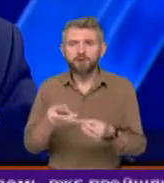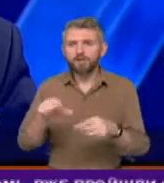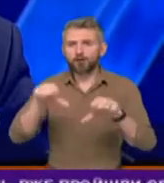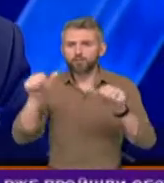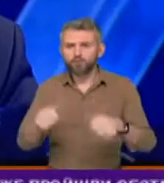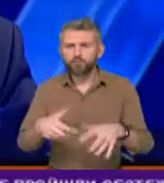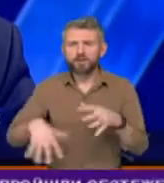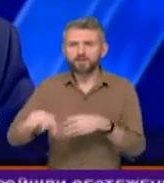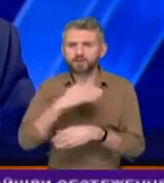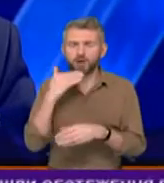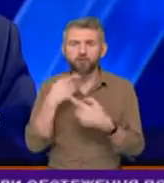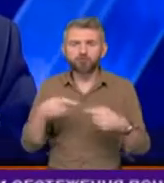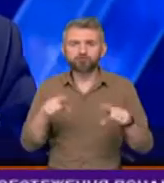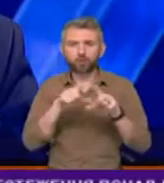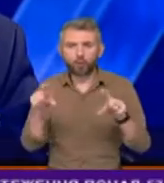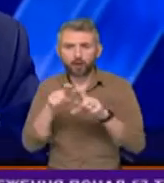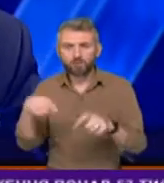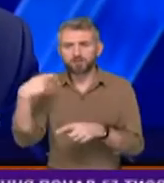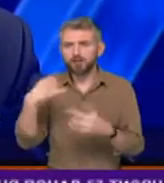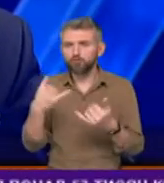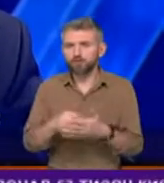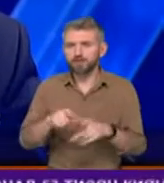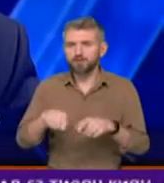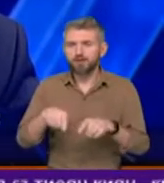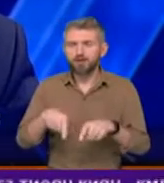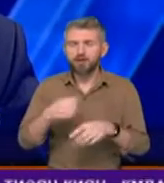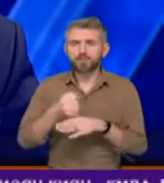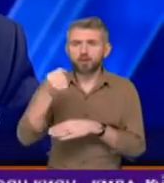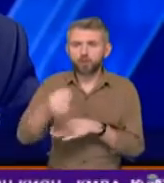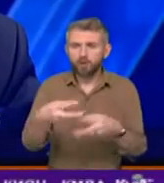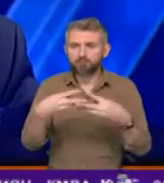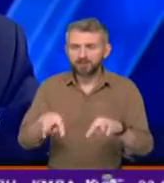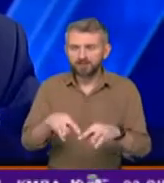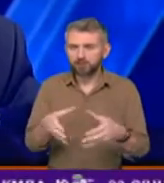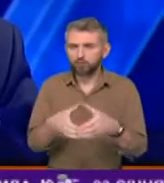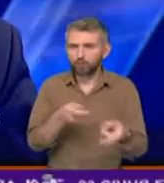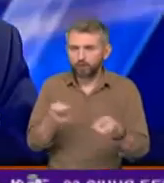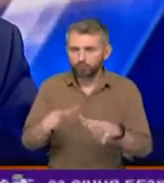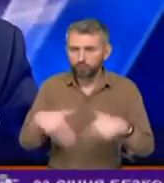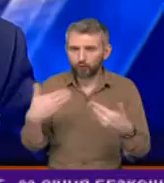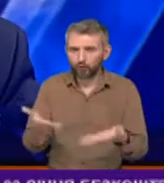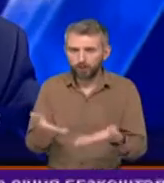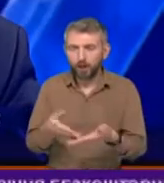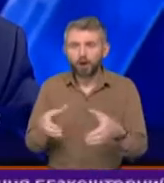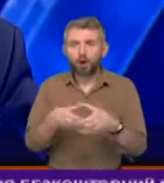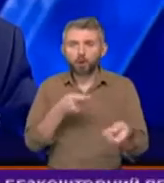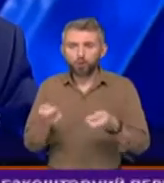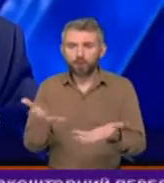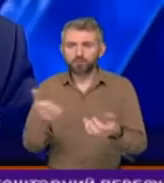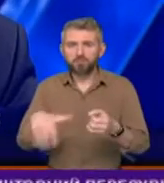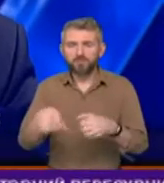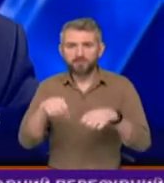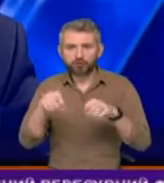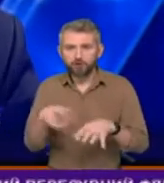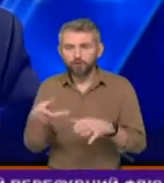формування всіх багатьох інших органів. Президент сьогодні делегує міністрів до уряду, пропонує міністрів до уряду, а уряд приймає всі рішення, і в